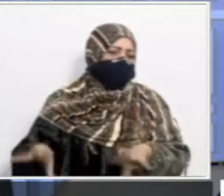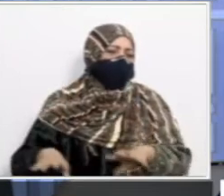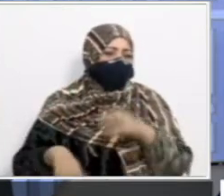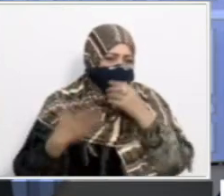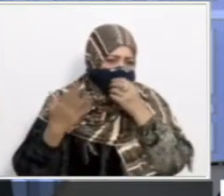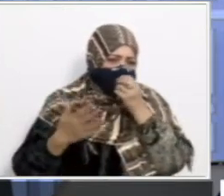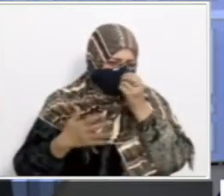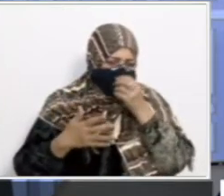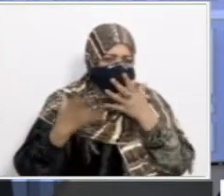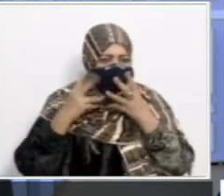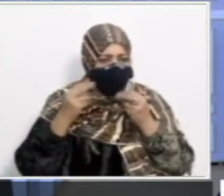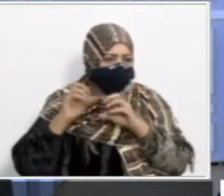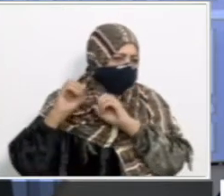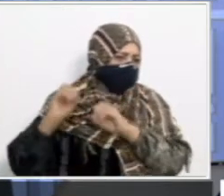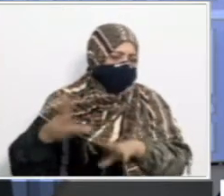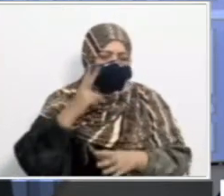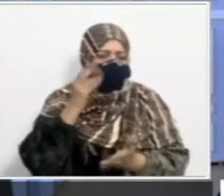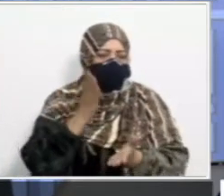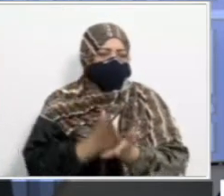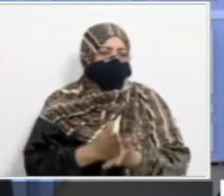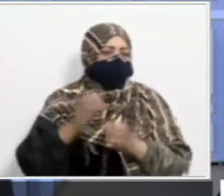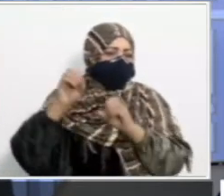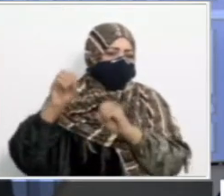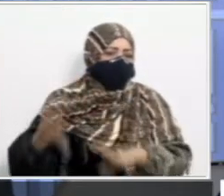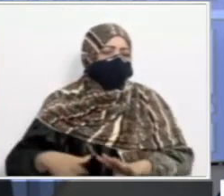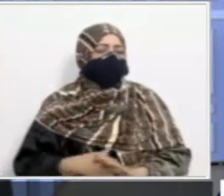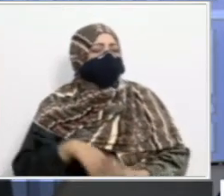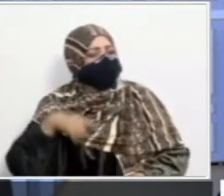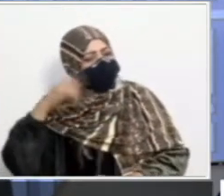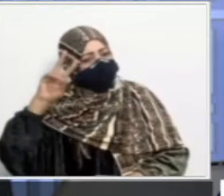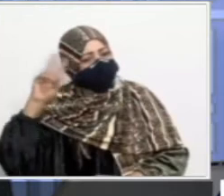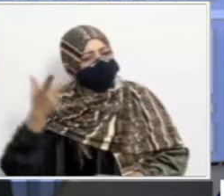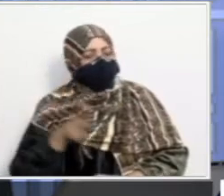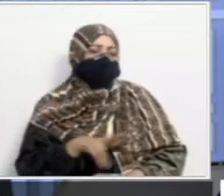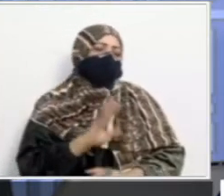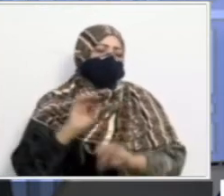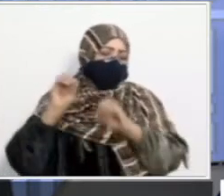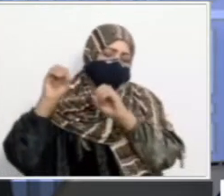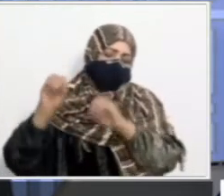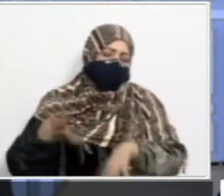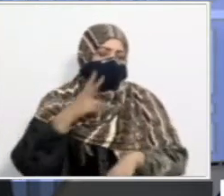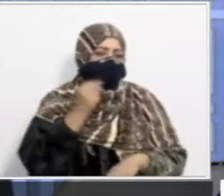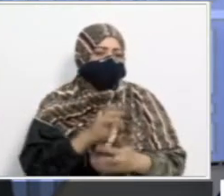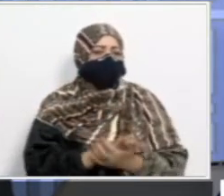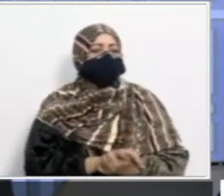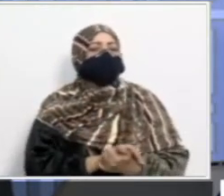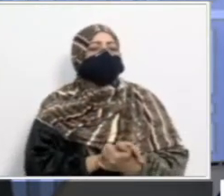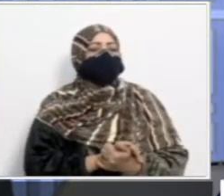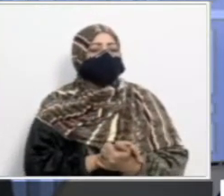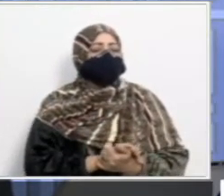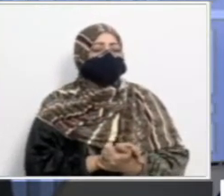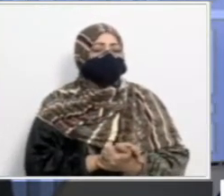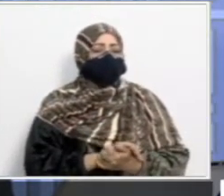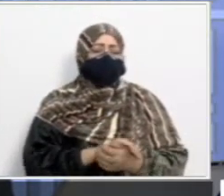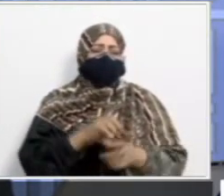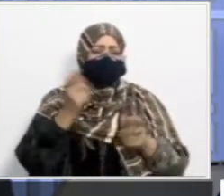الذي لا يذهب العقل في الجنة، هذه لعلها بشرى لوالدك. لكن كون هذا علاج وقالوا لك برا لولي الأمر وقوله وكذا،